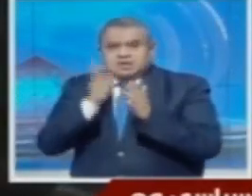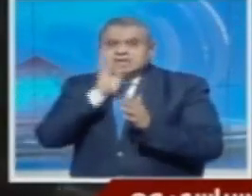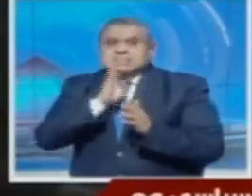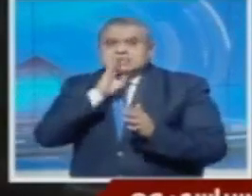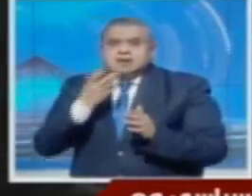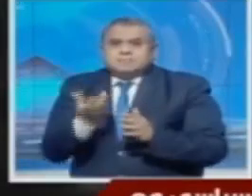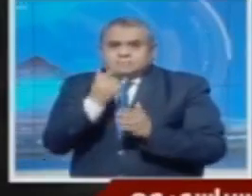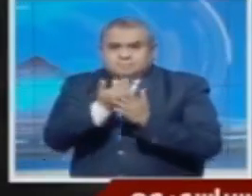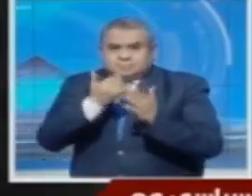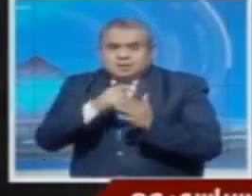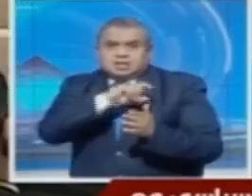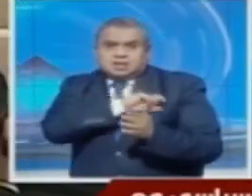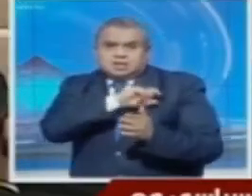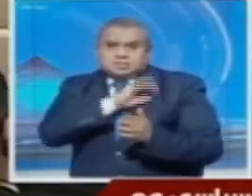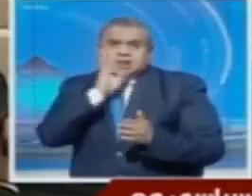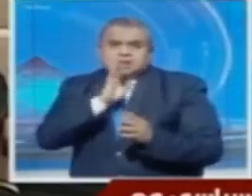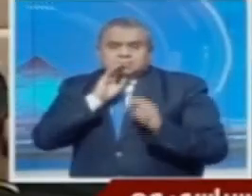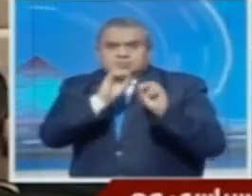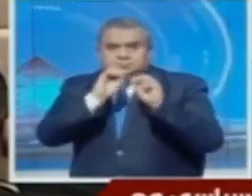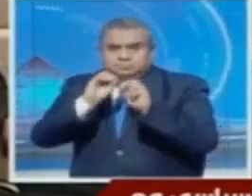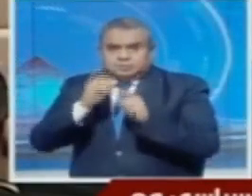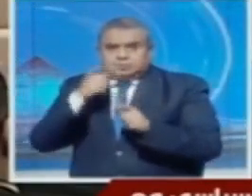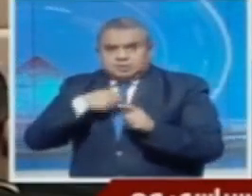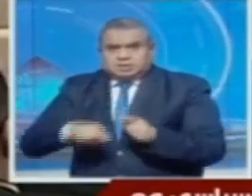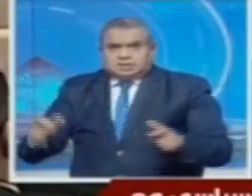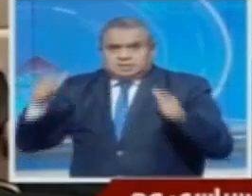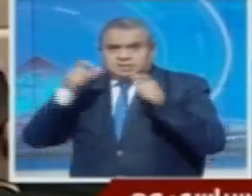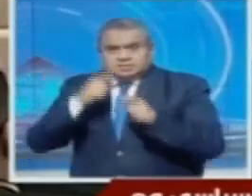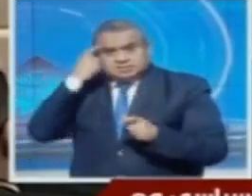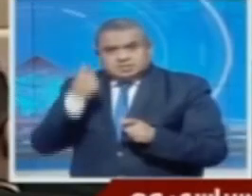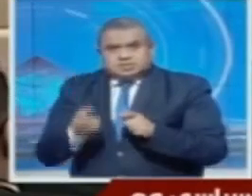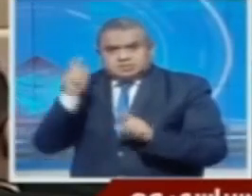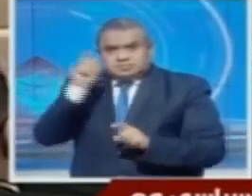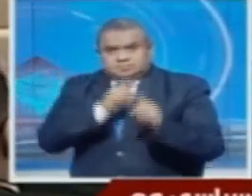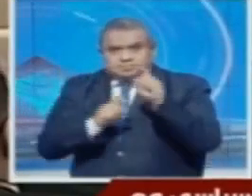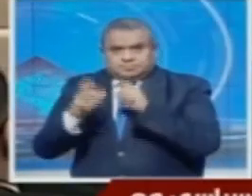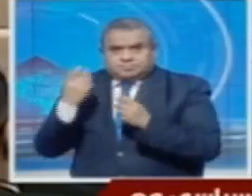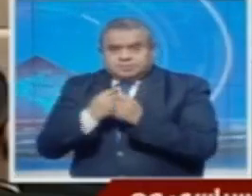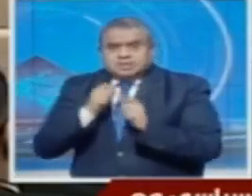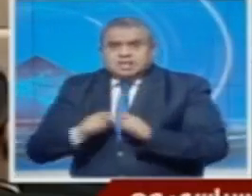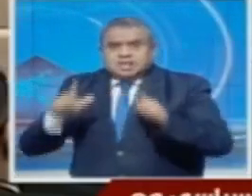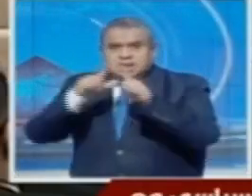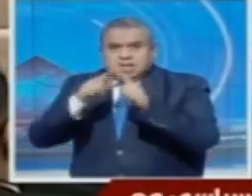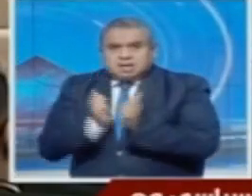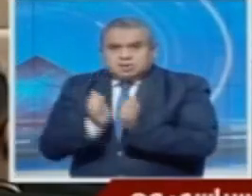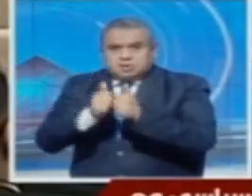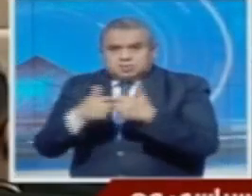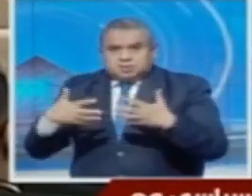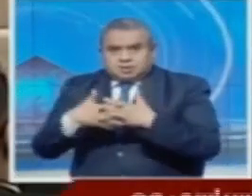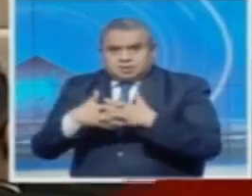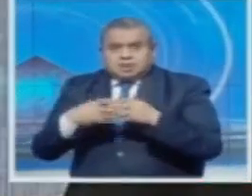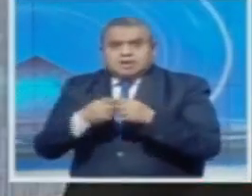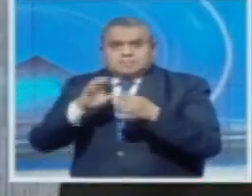المراحل التعليمية المبكرة لجميع الطلاب. وخلال الجلسة النقاشية الخاصة بلجنة الأسرة والتماسك